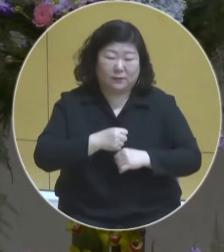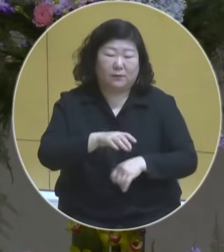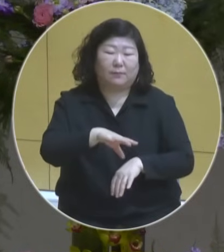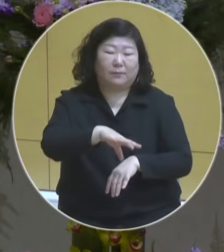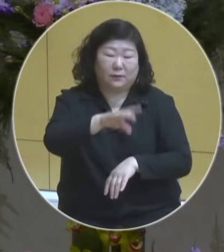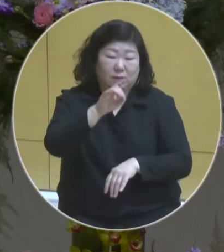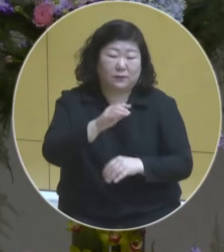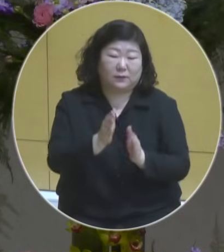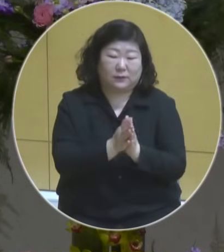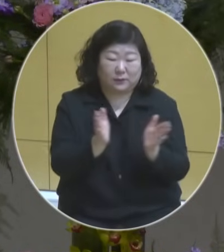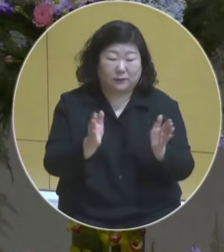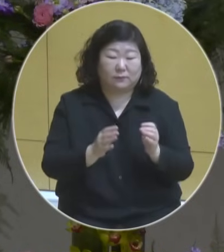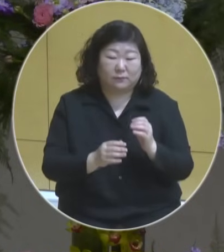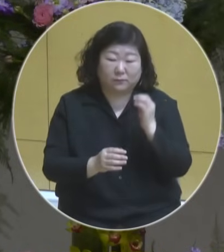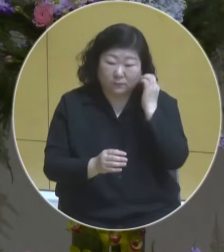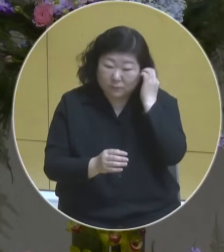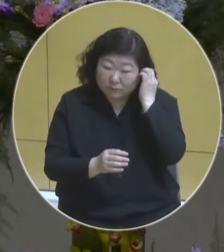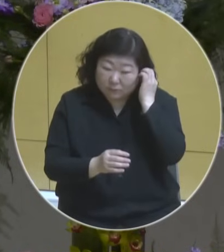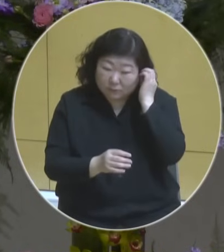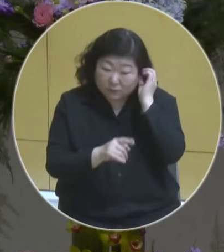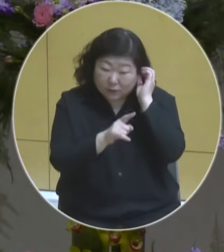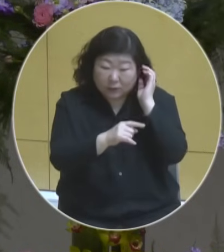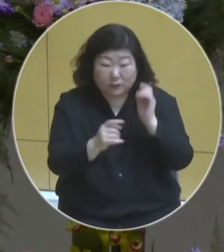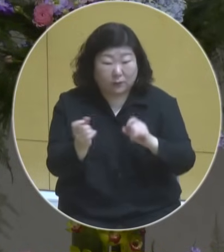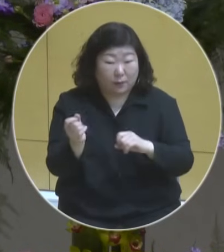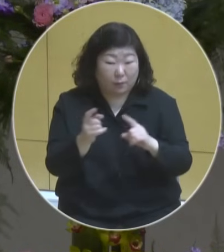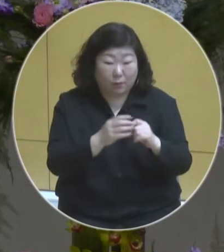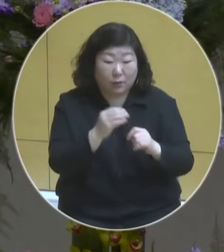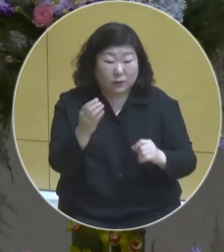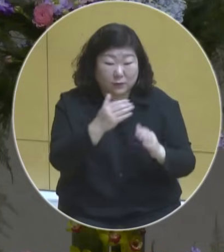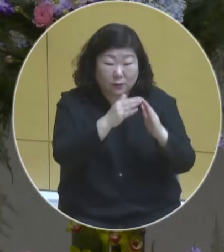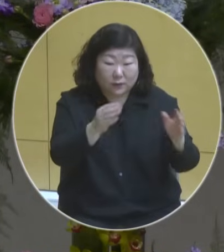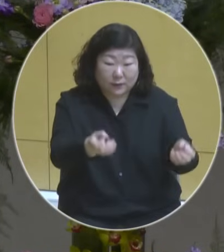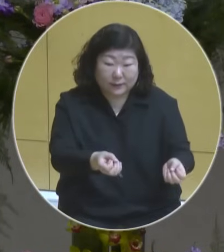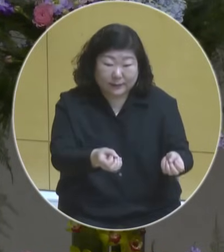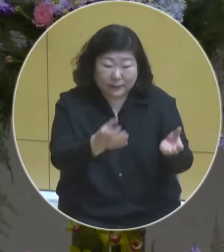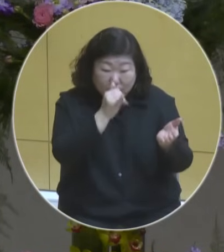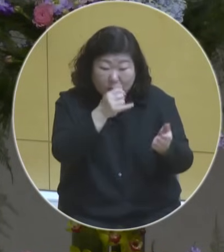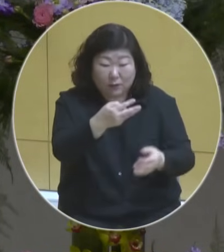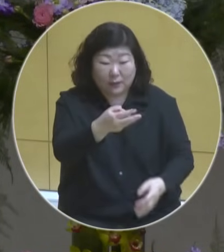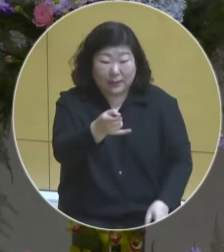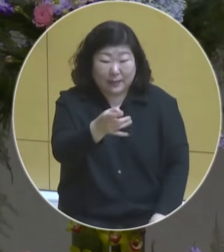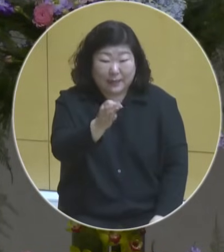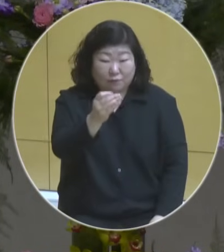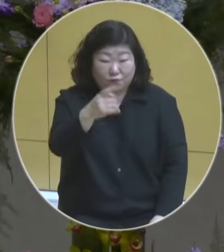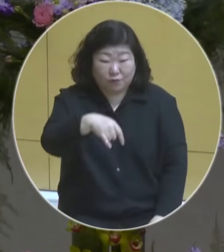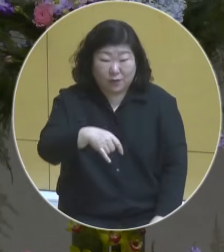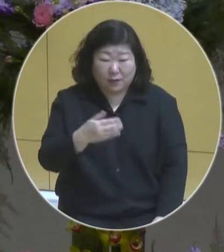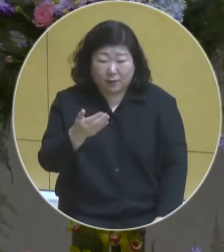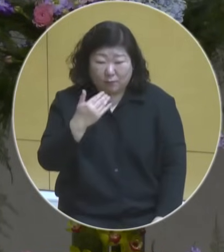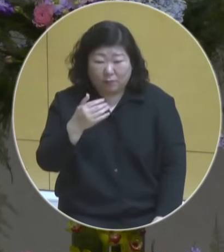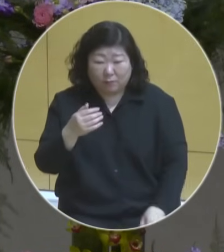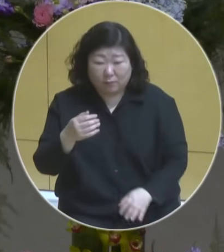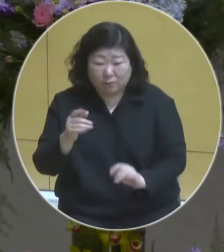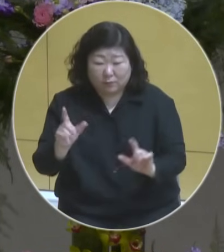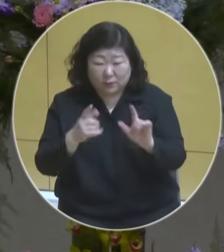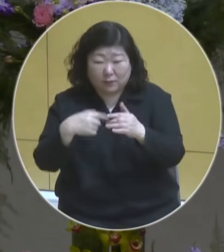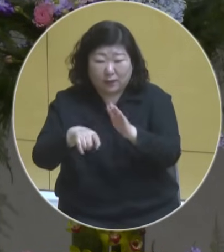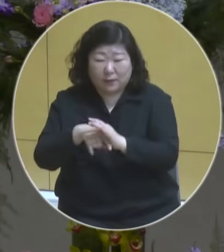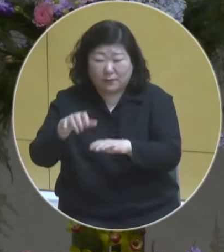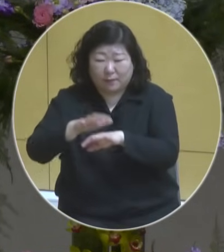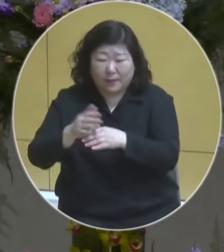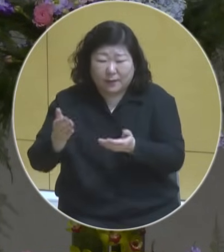됐습니다 이것이 회복되면서 성전 제사가 세워지고 레위는 먹고 살기 위해서 밭으로 나갔던 그들이 다시 돌아와서